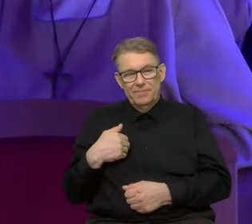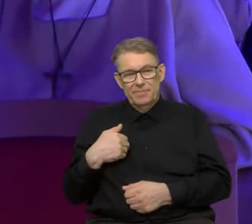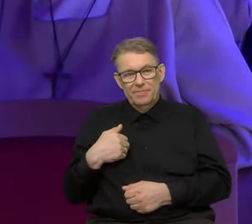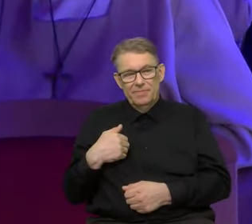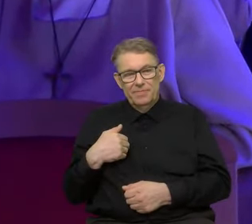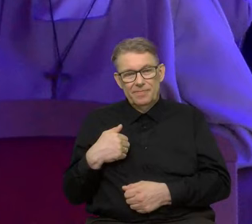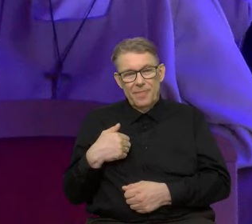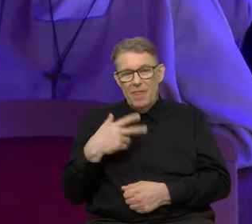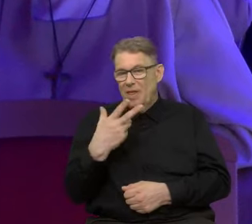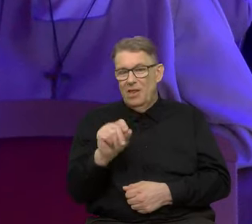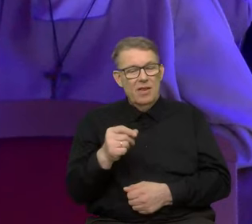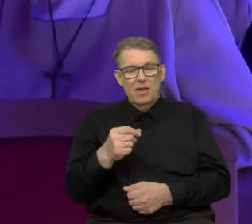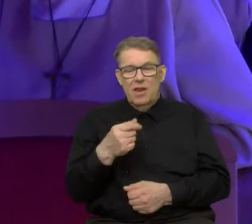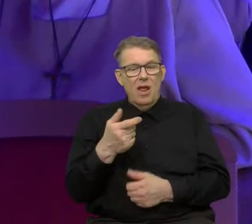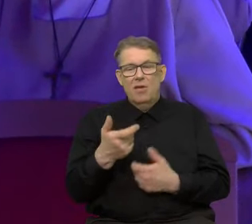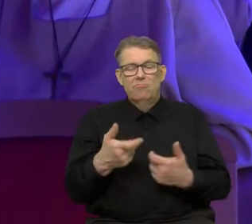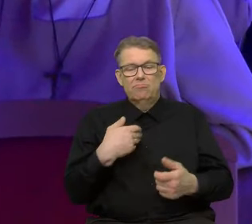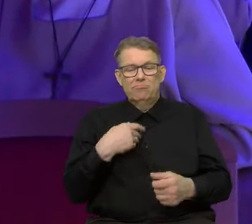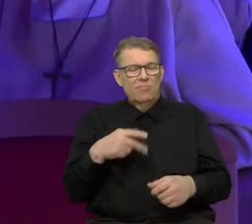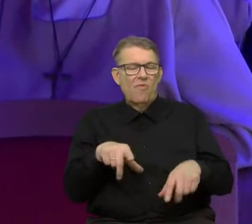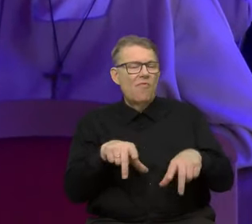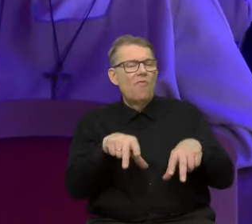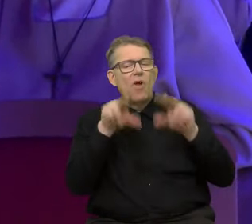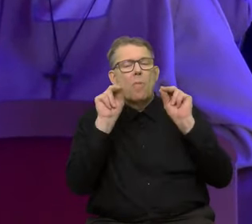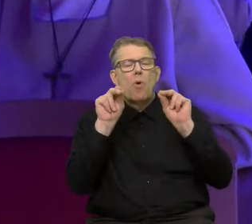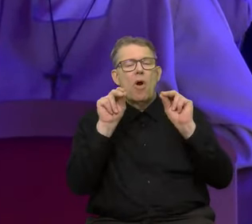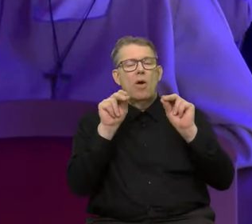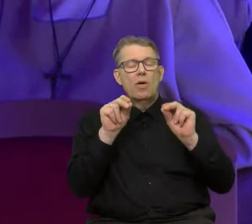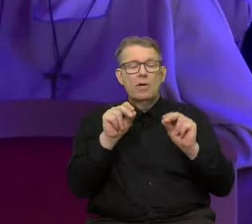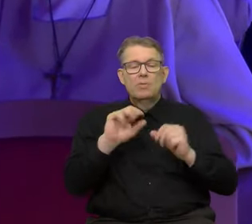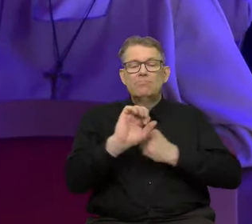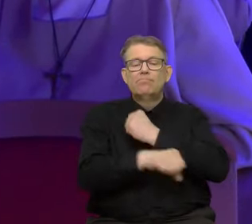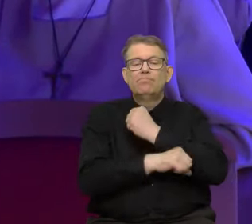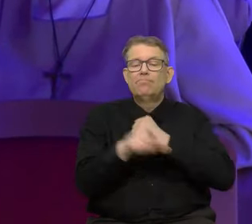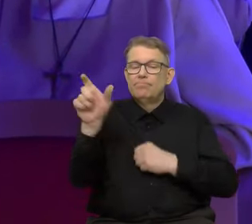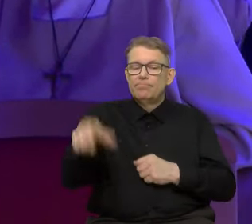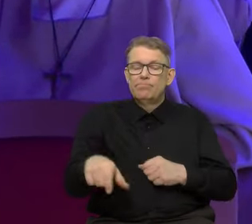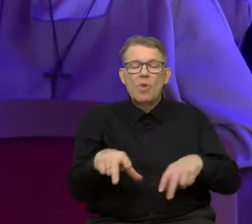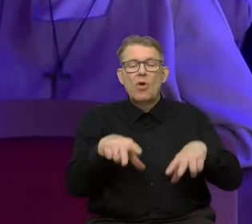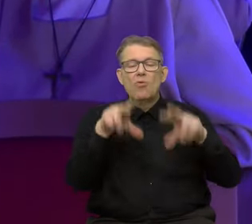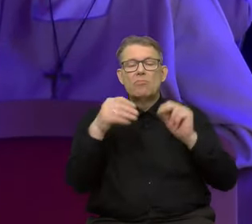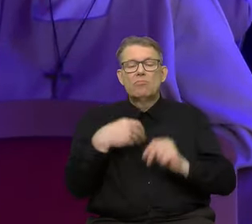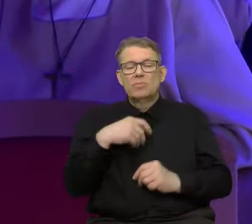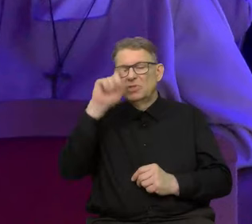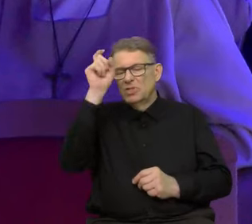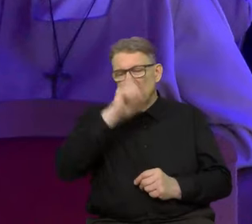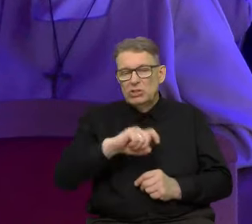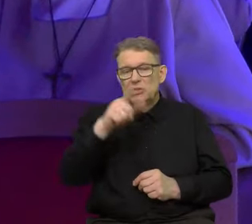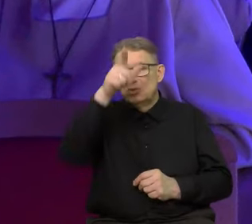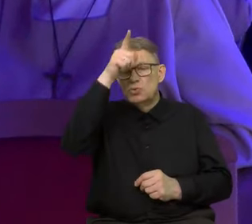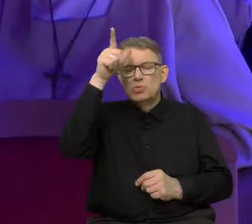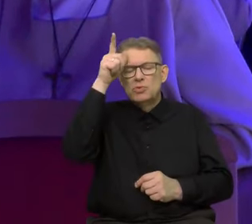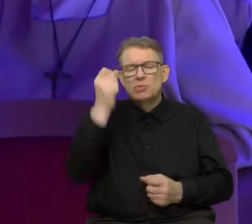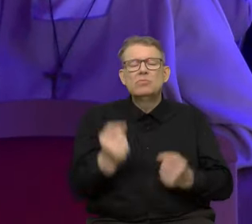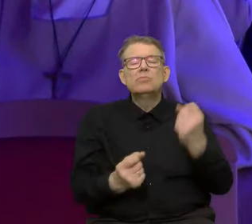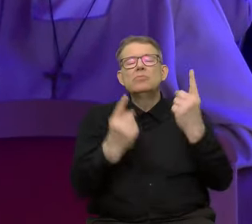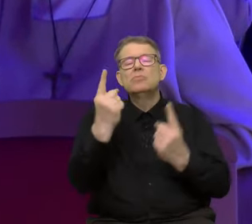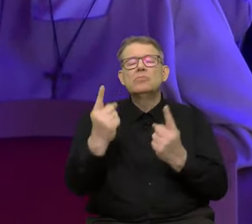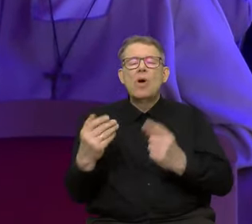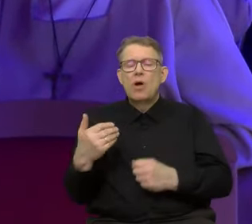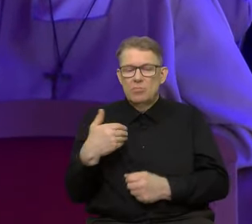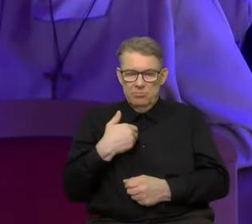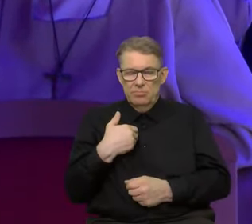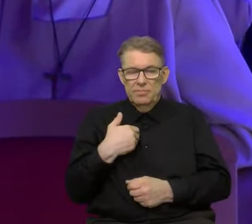Nie dokonali wyboru. Wyboru za nich dokonali nieraz źli ludzie.